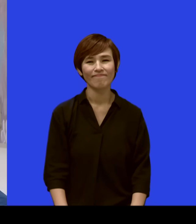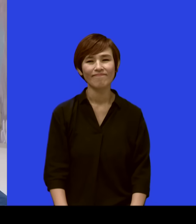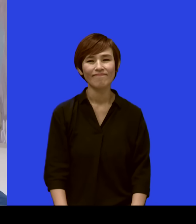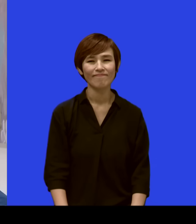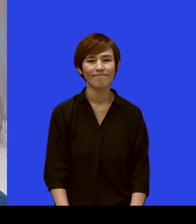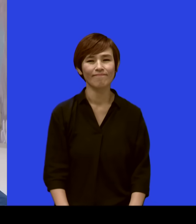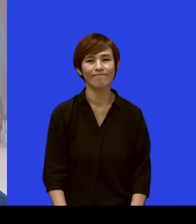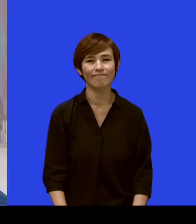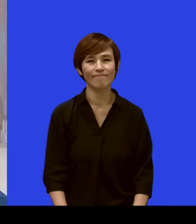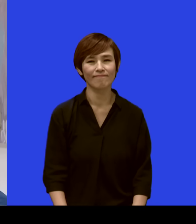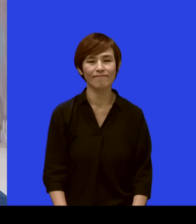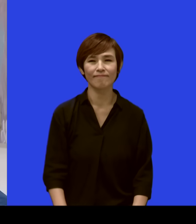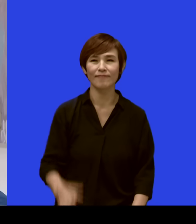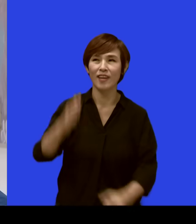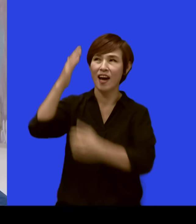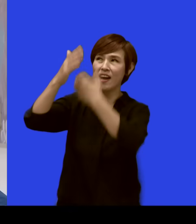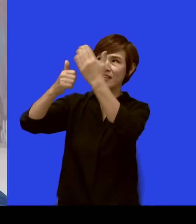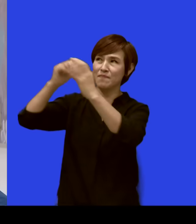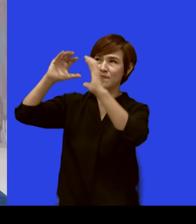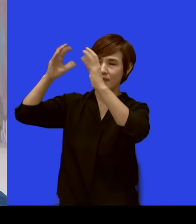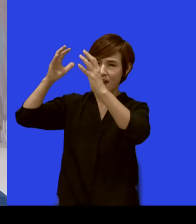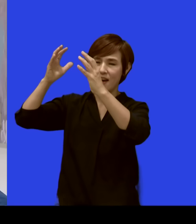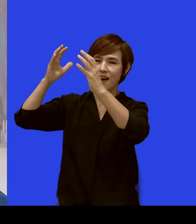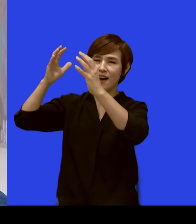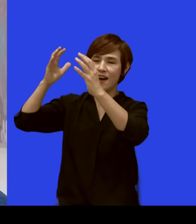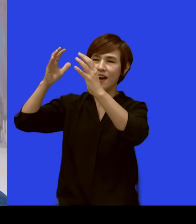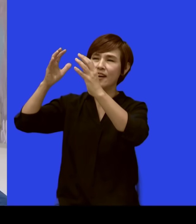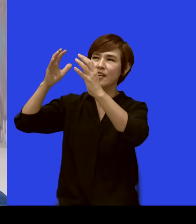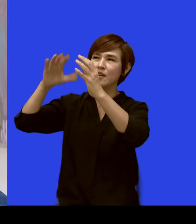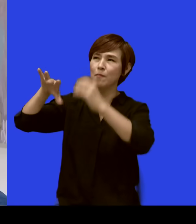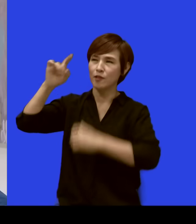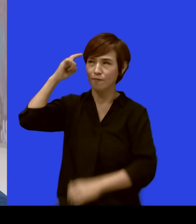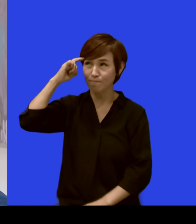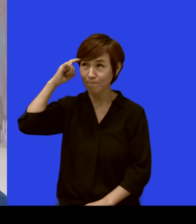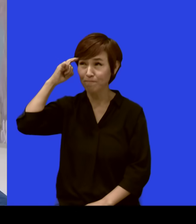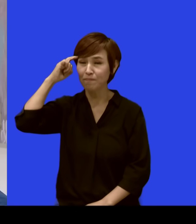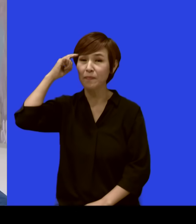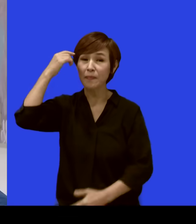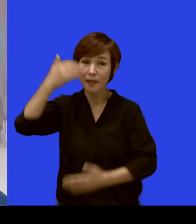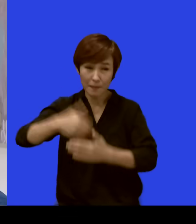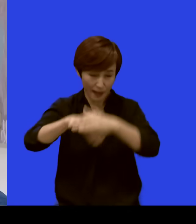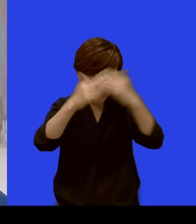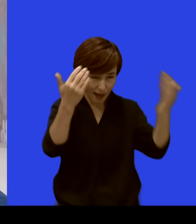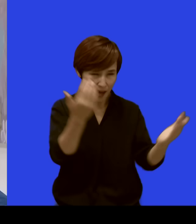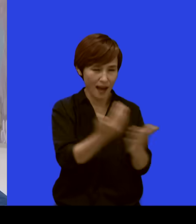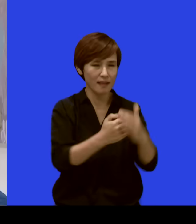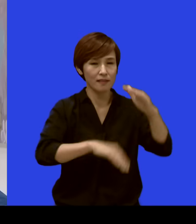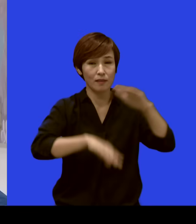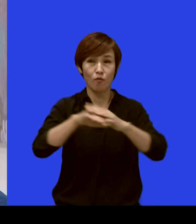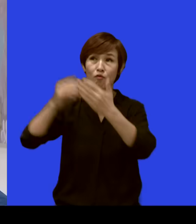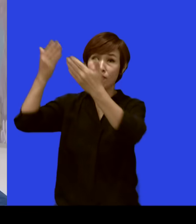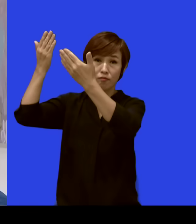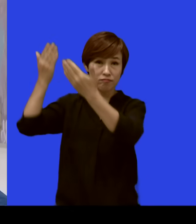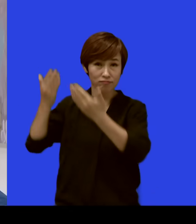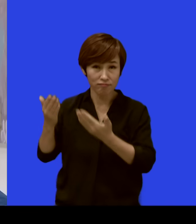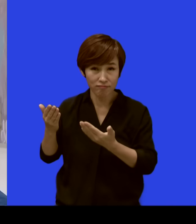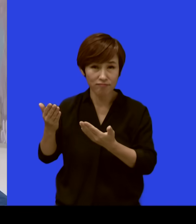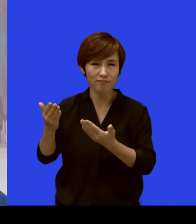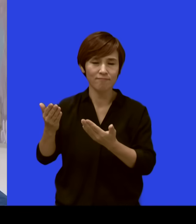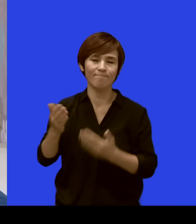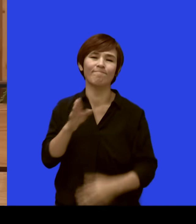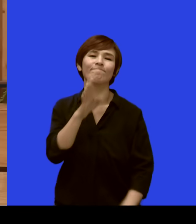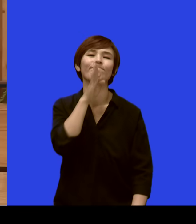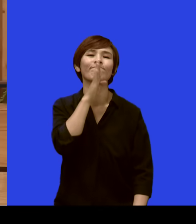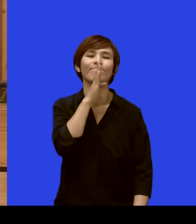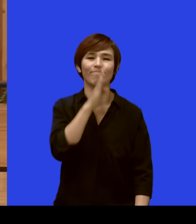말입니다만 우리가 먼저 그 나라와 의를 구하면 그 나머지 것들을 하나님께 채우신다라는 말이 그게